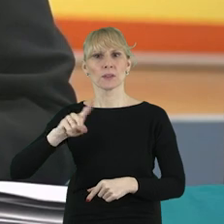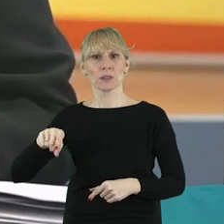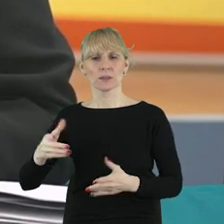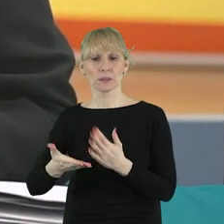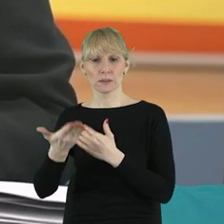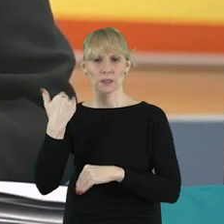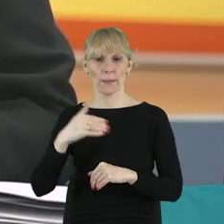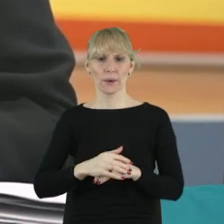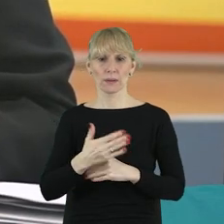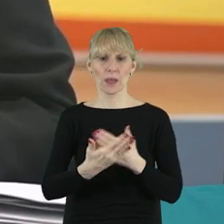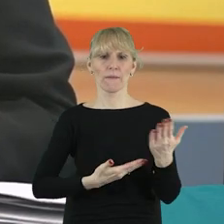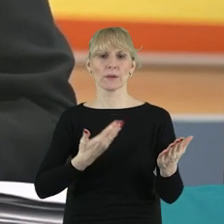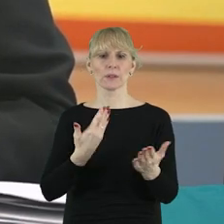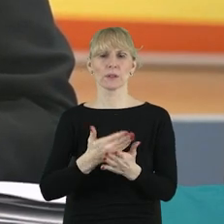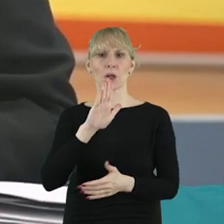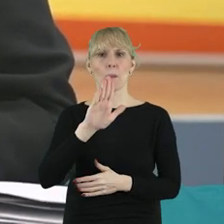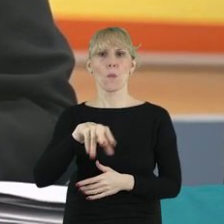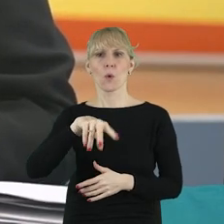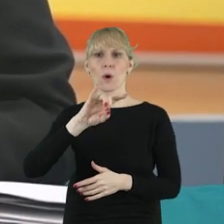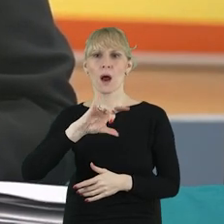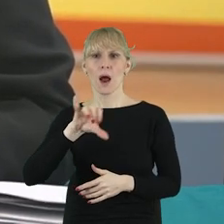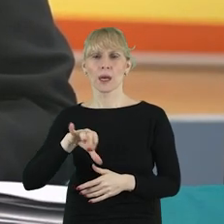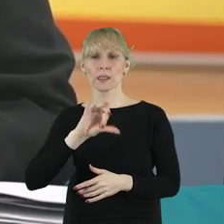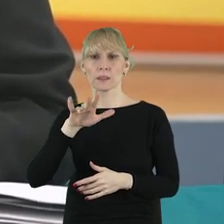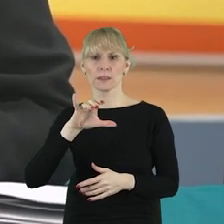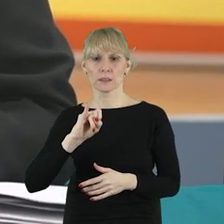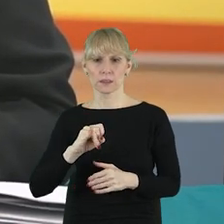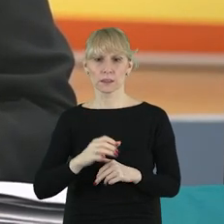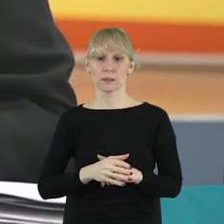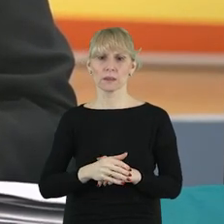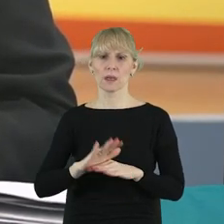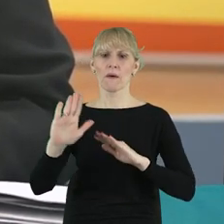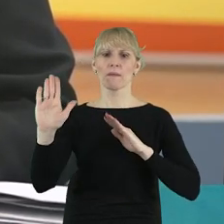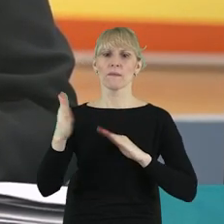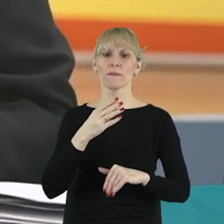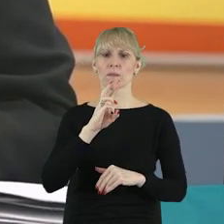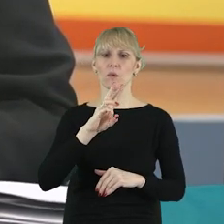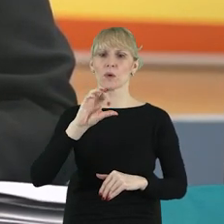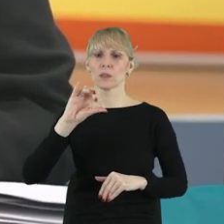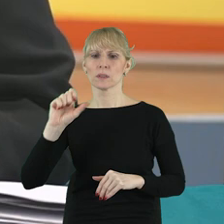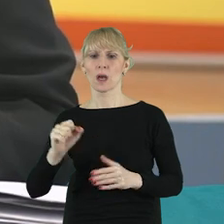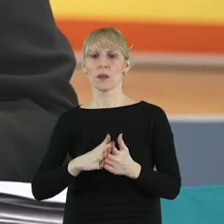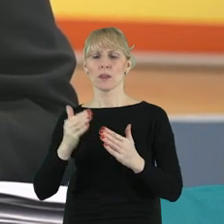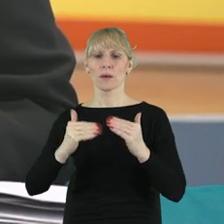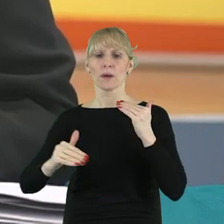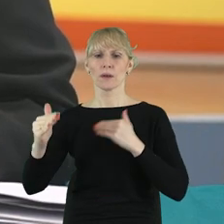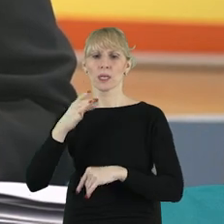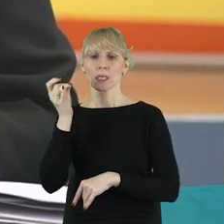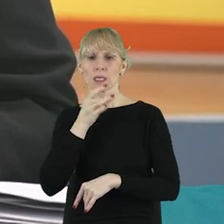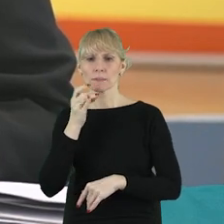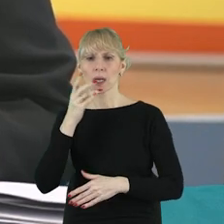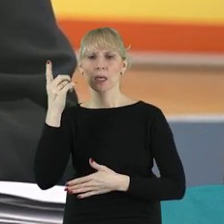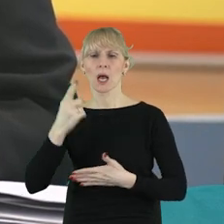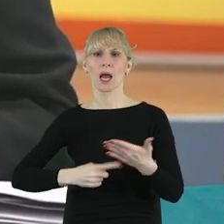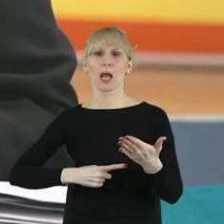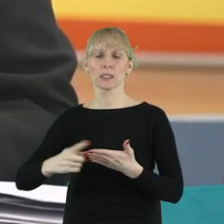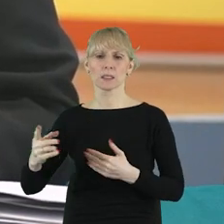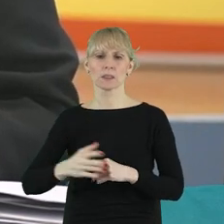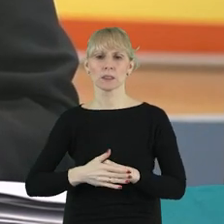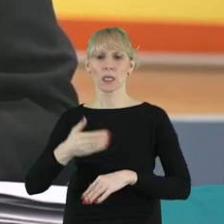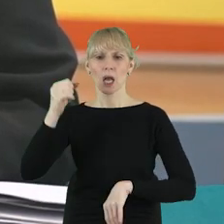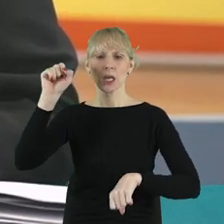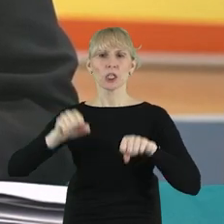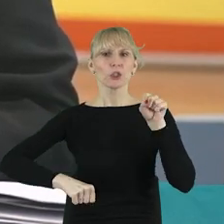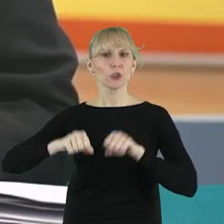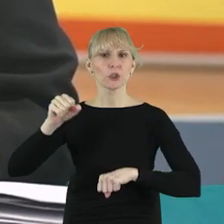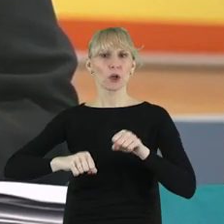temu. Na wniosek pana radnego Bugajskiego zostałam pozwana do WSA i później do wyższej instancji poszła skarga kasacyjna